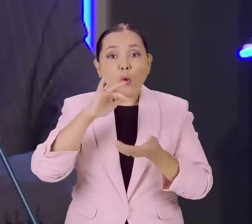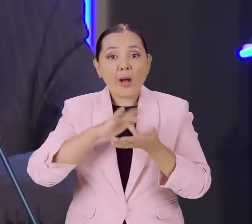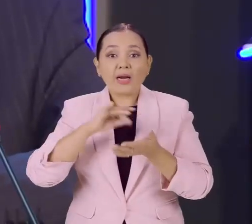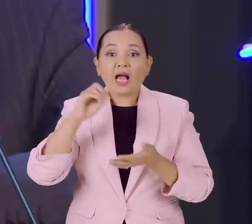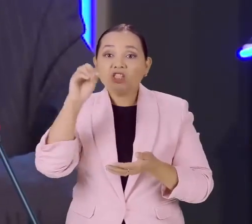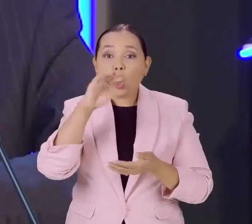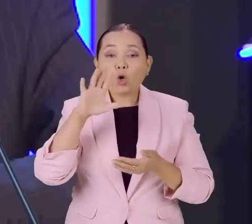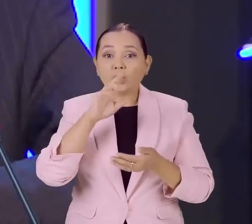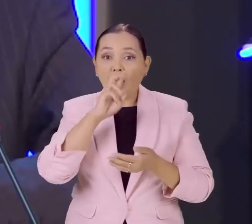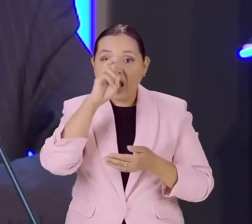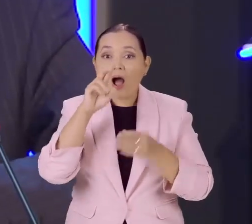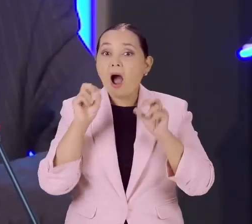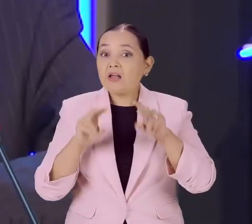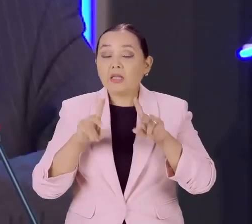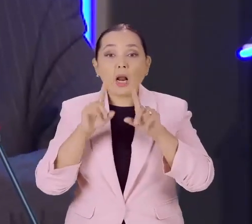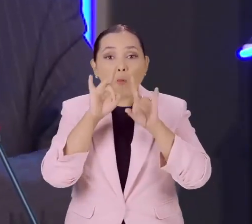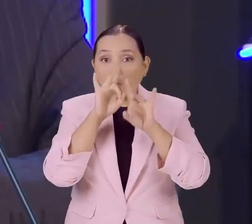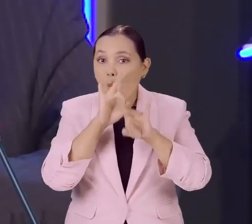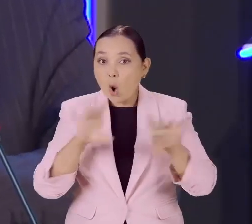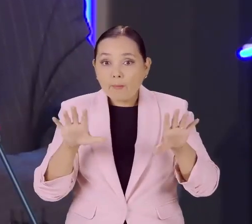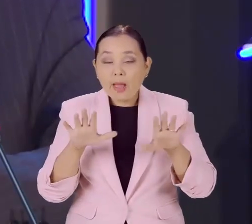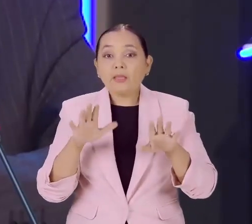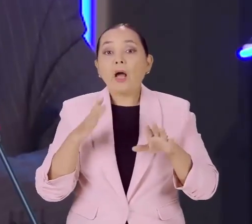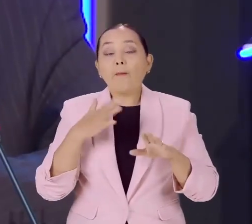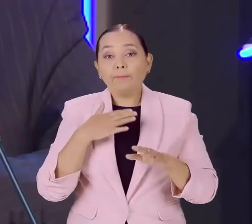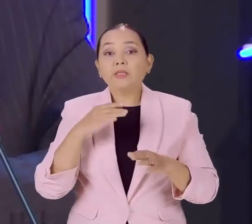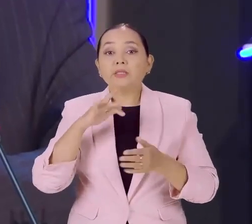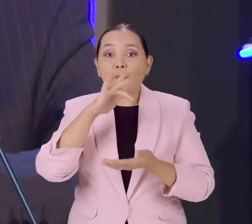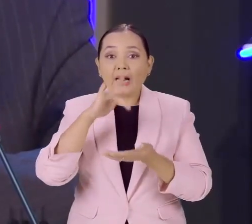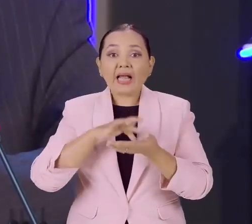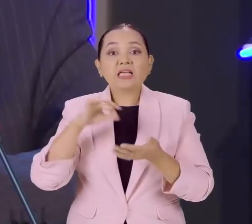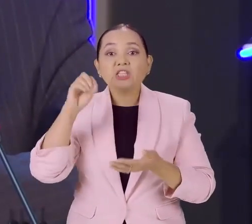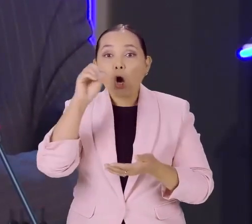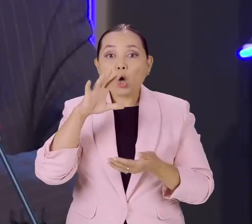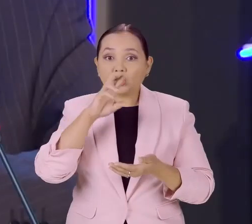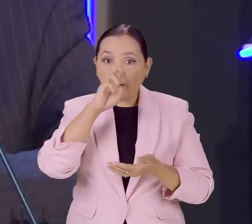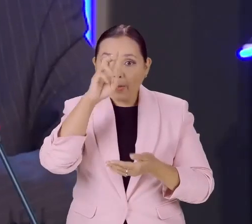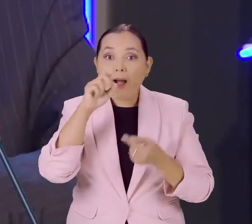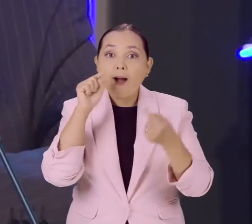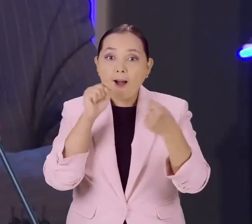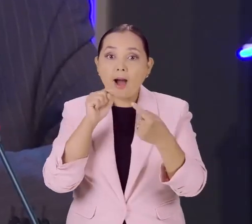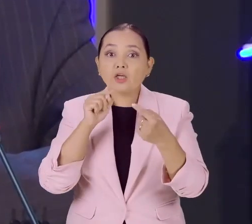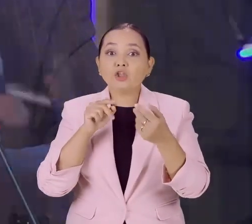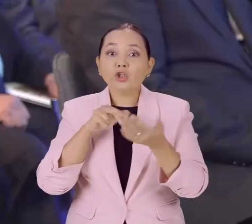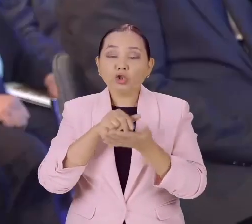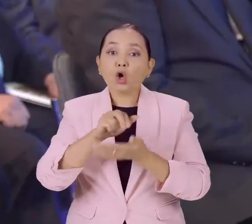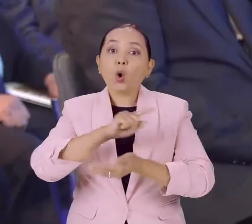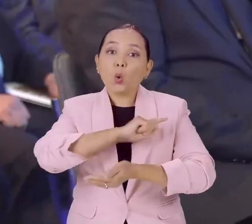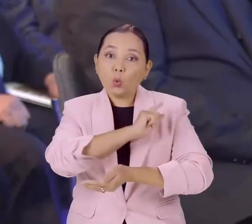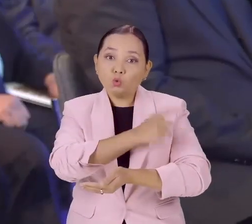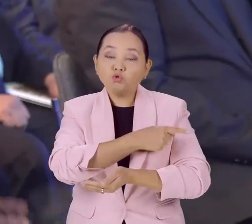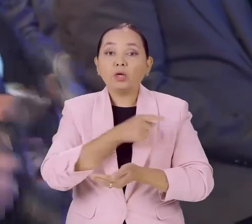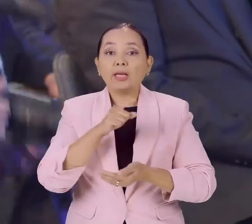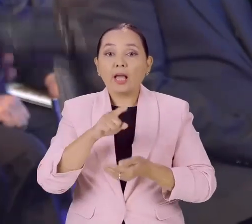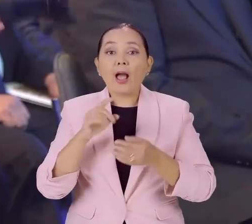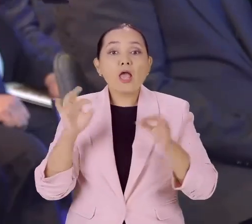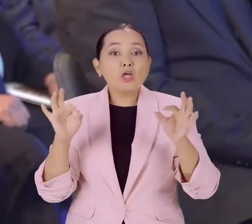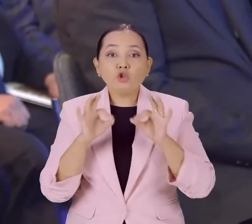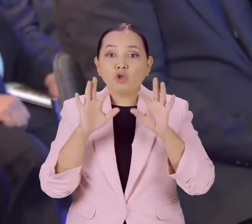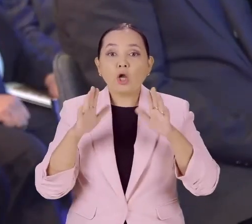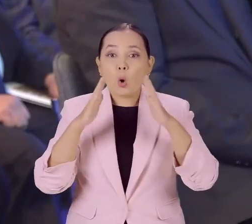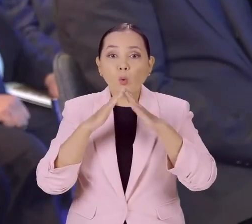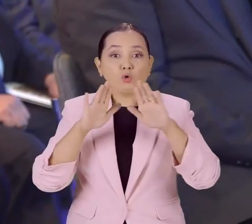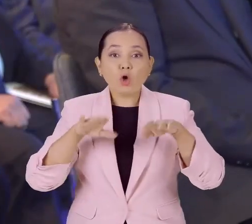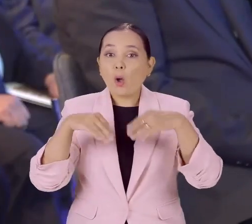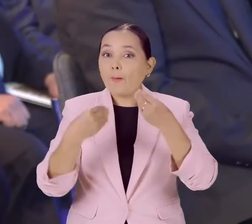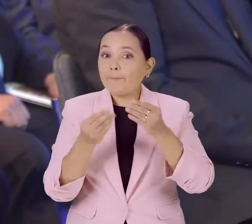Osiyo mamlakatlariga xatar bo'lmaydi va biz Markaziy Osiyo mamlakatlariga qarshi chiquvchi kuchlarga hech qachon